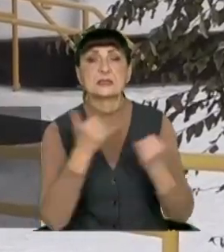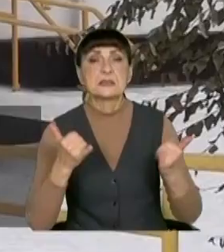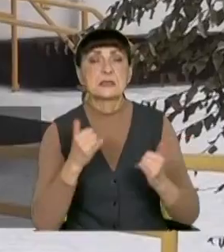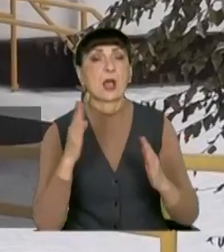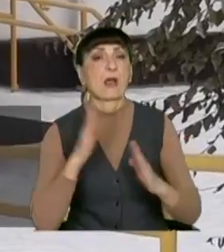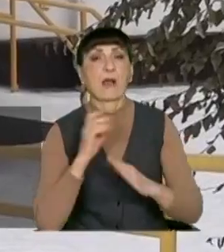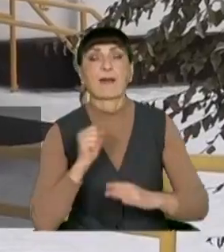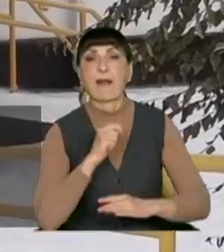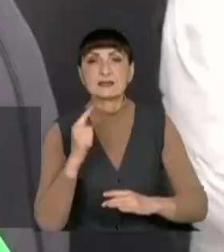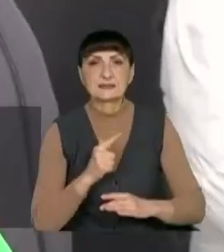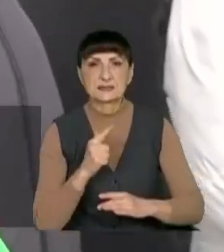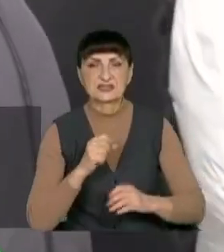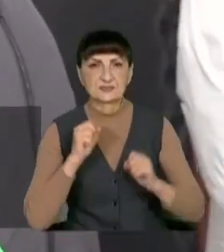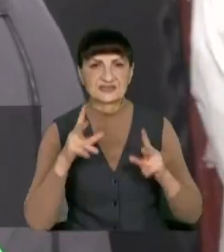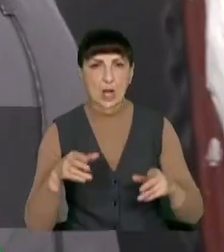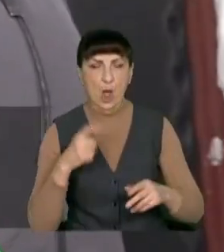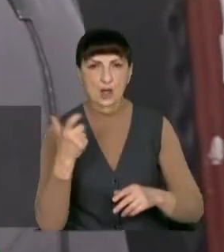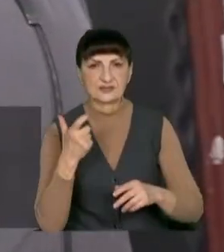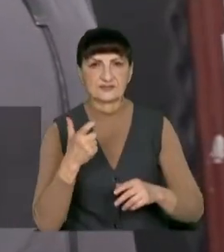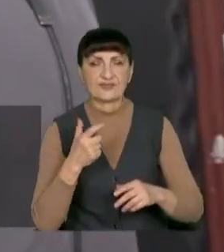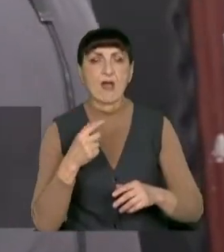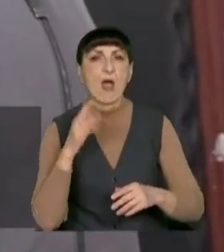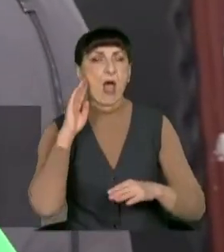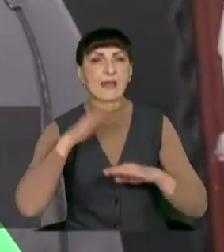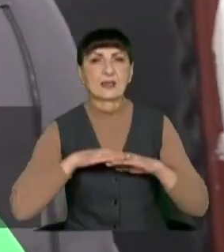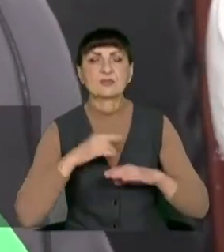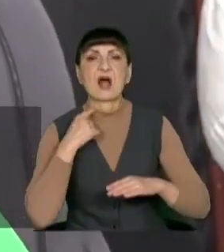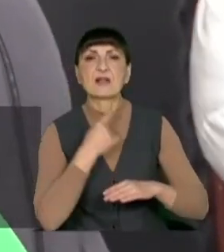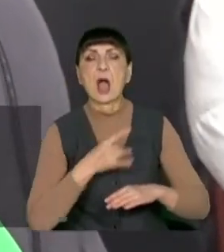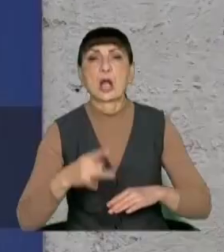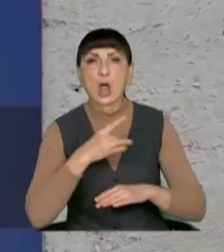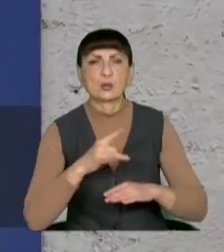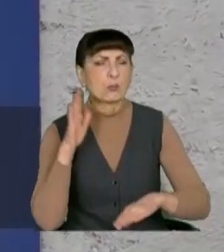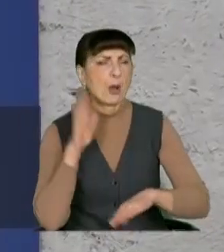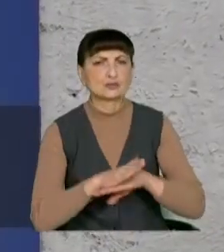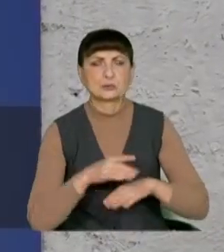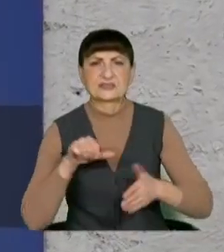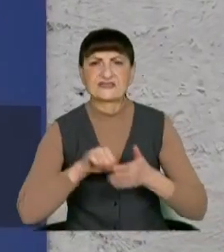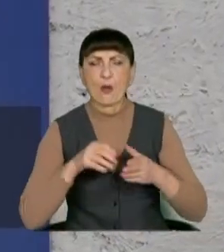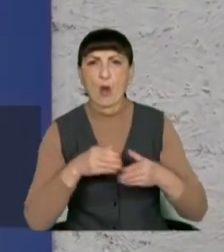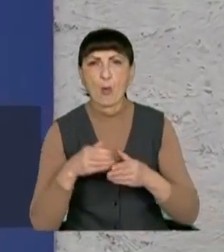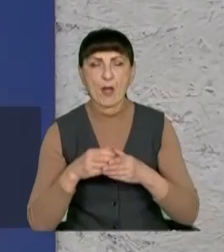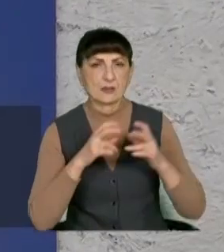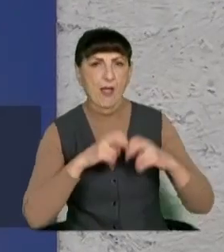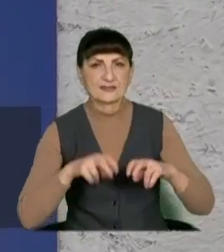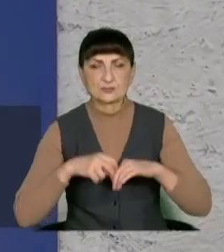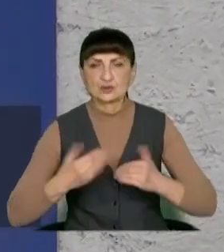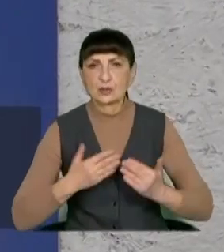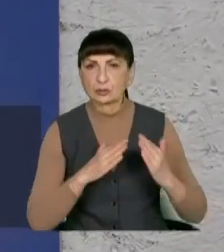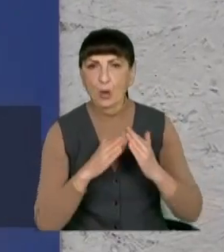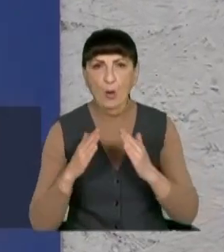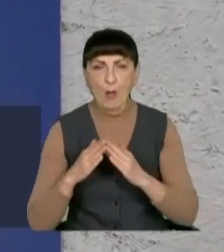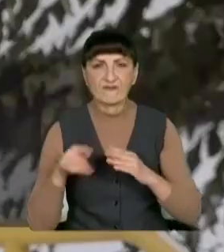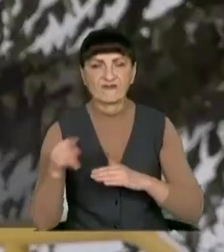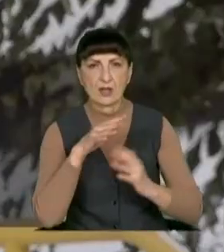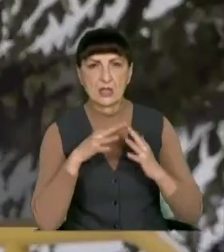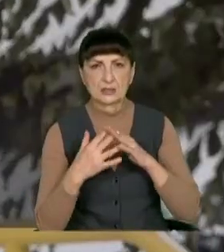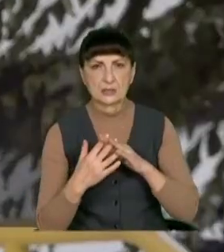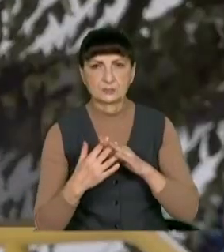топливом газовое хозяйство. Аким Талгарского района после ЧП поручил представителям компании провести осмотр жилых домов в населенном